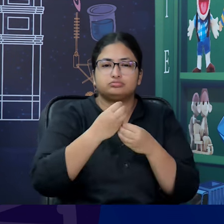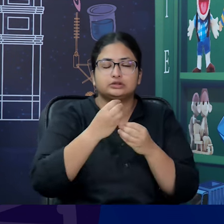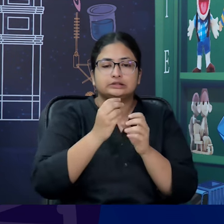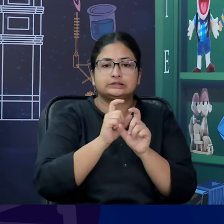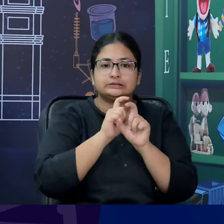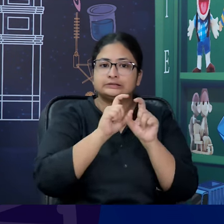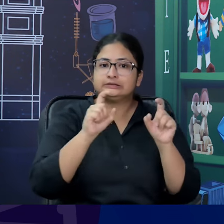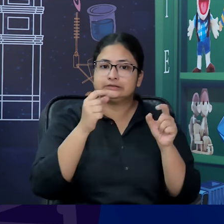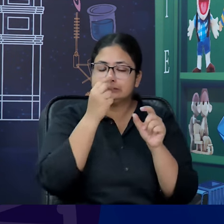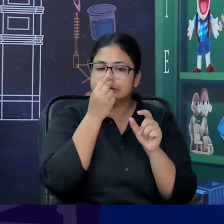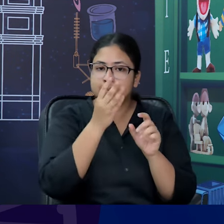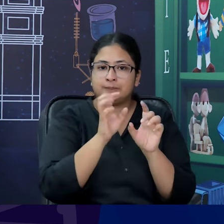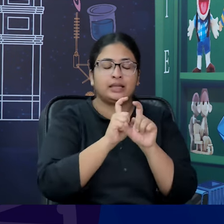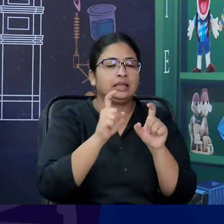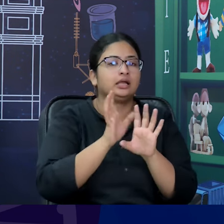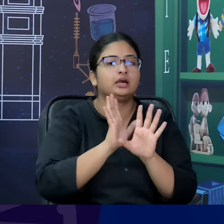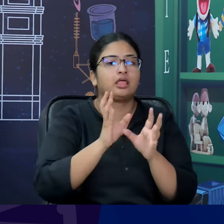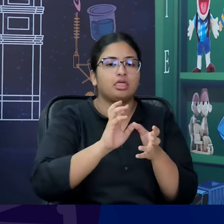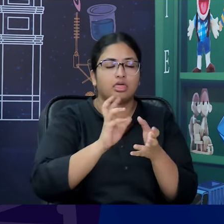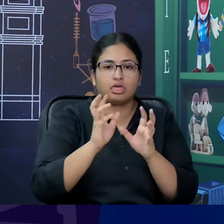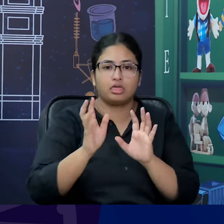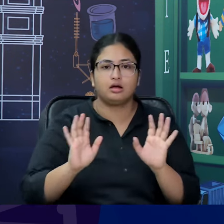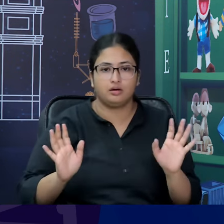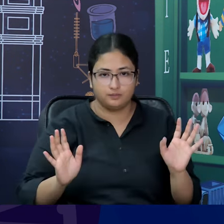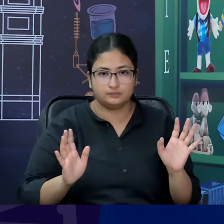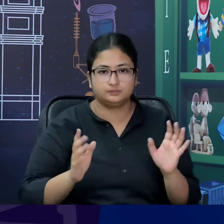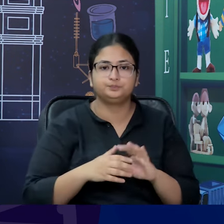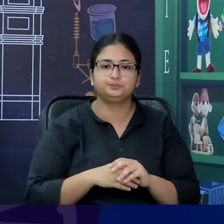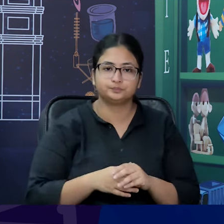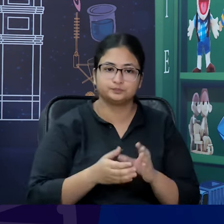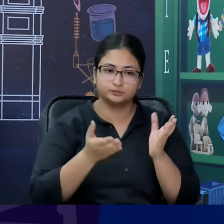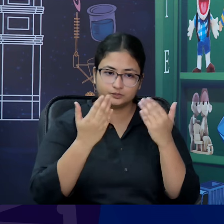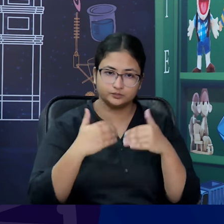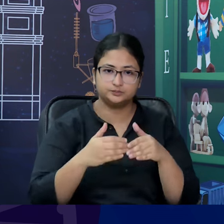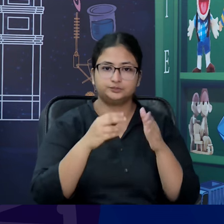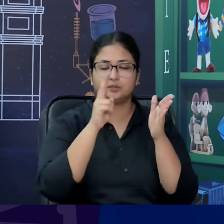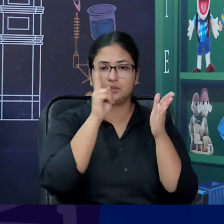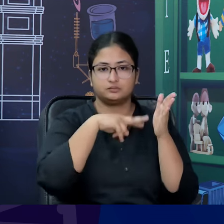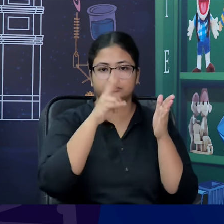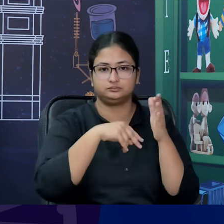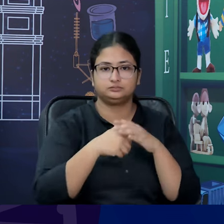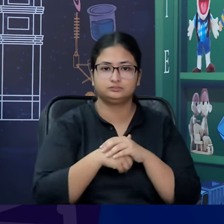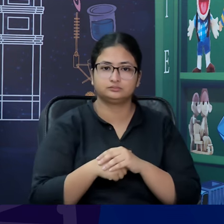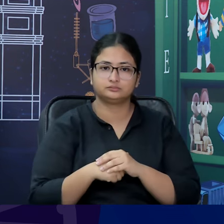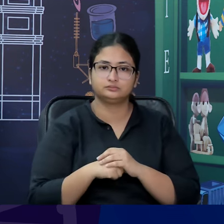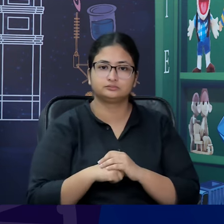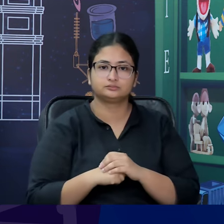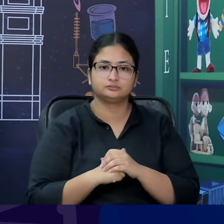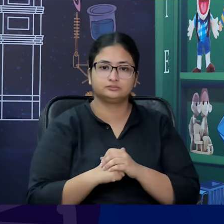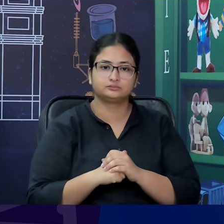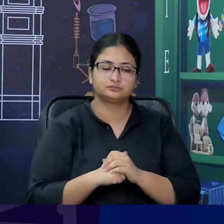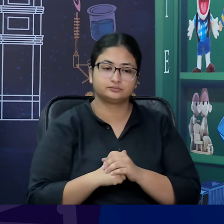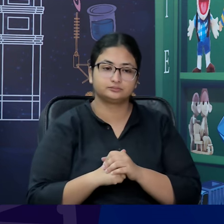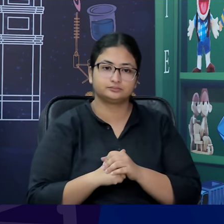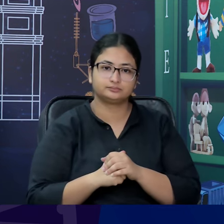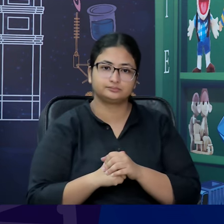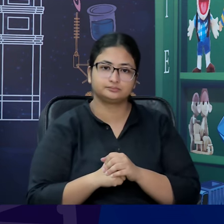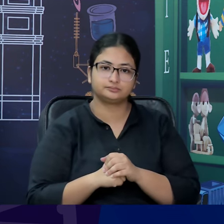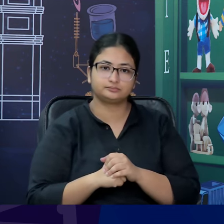को धैर्य से सुने बिना मैं पेच को मैं पेच को खोलने की बजाय